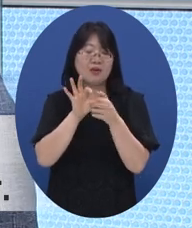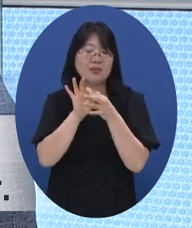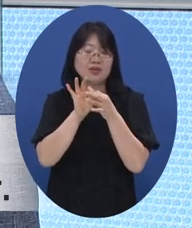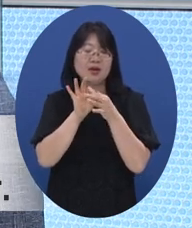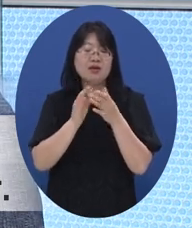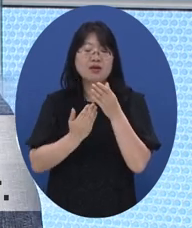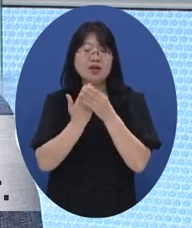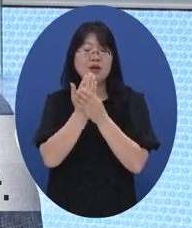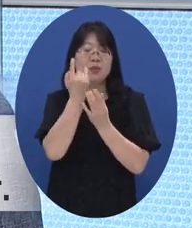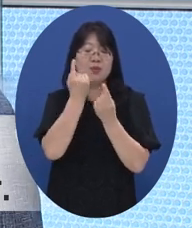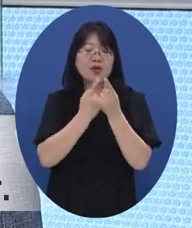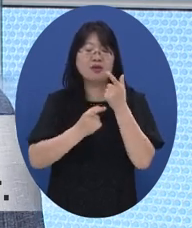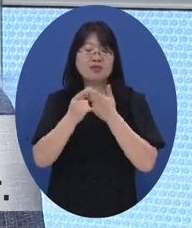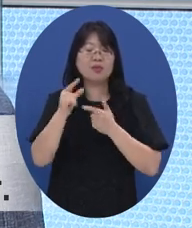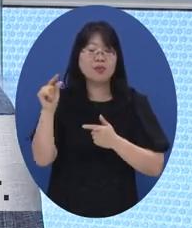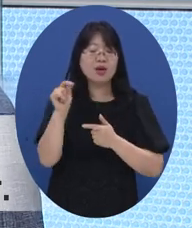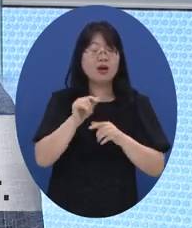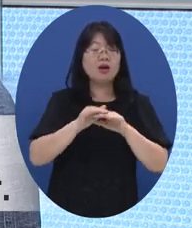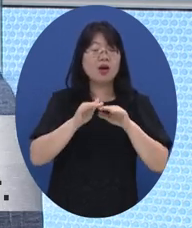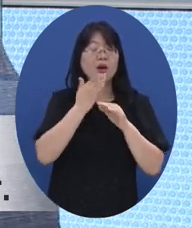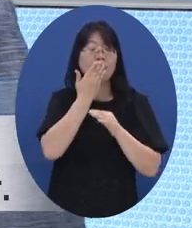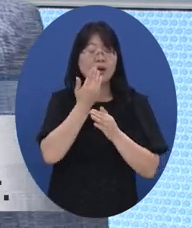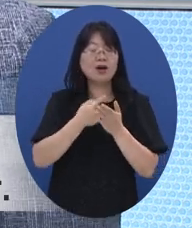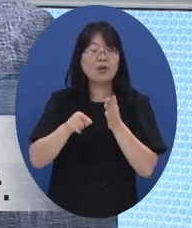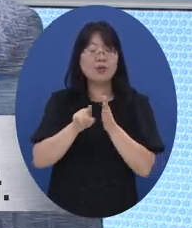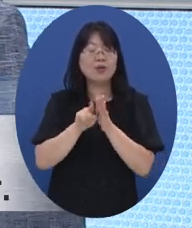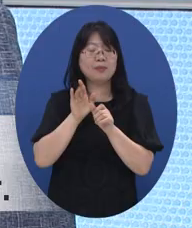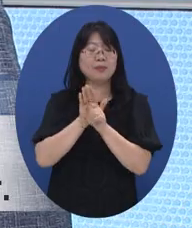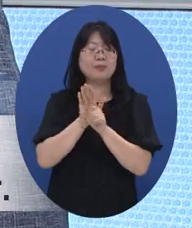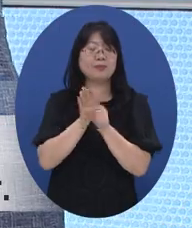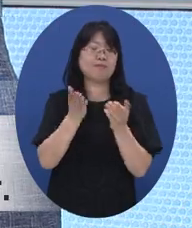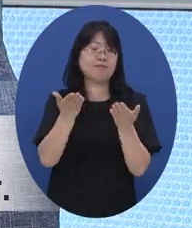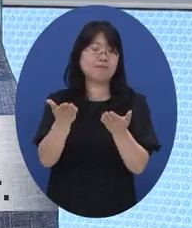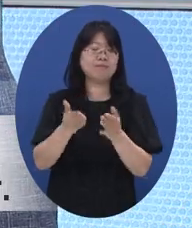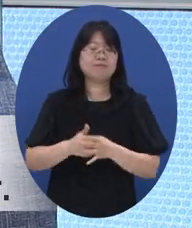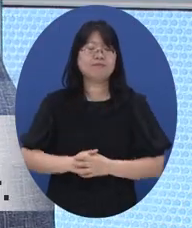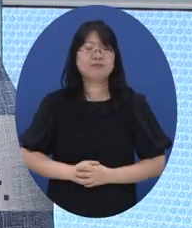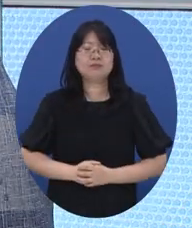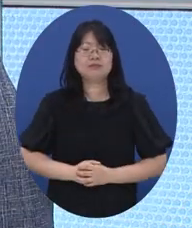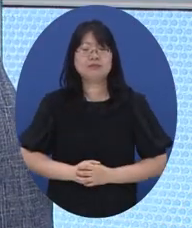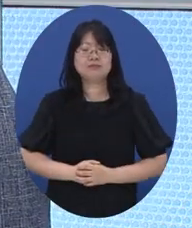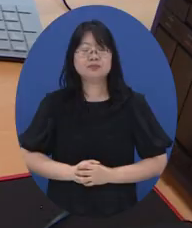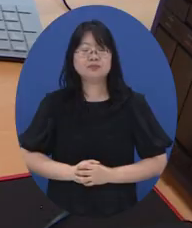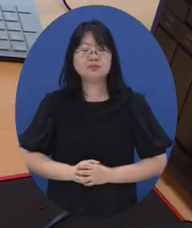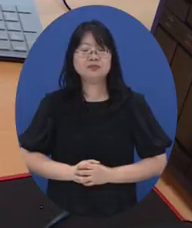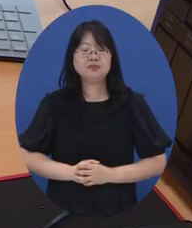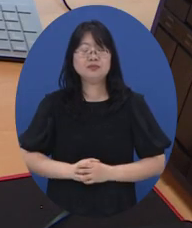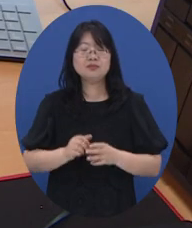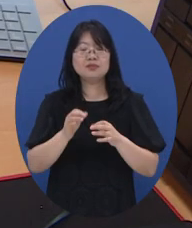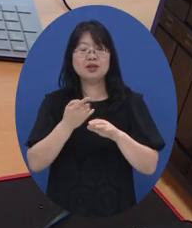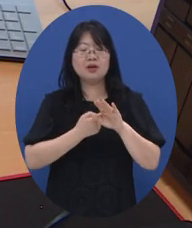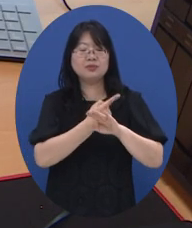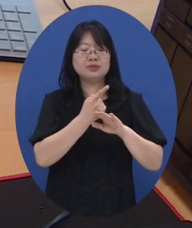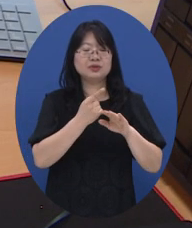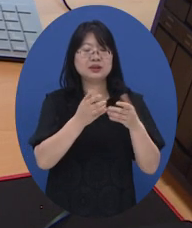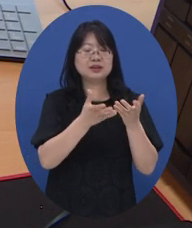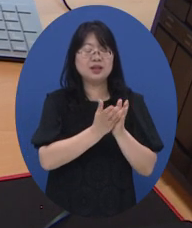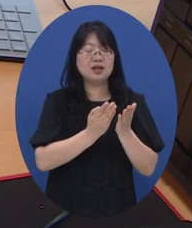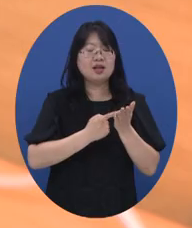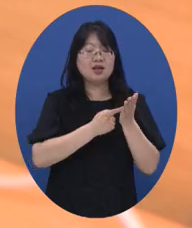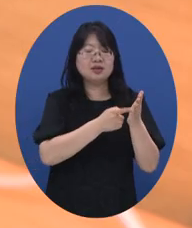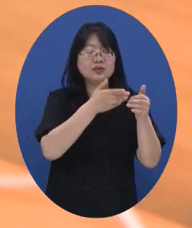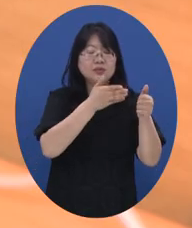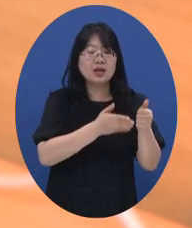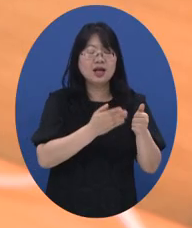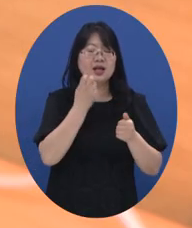증거 자료로 활용하고 함으로써 사건을 보다 신속하게 처리할 수 있게 되었습니다 그동안 외부기관에 의뢰해